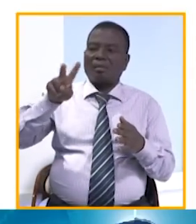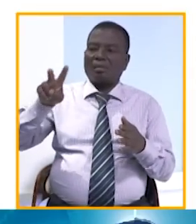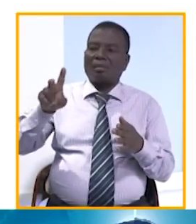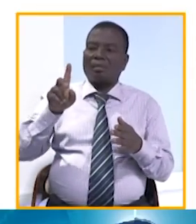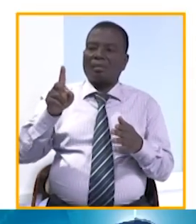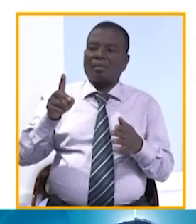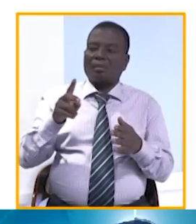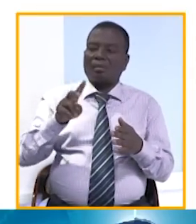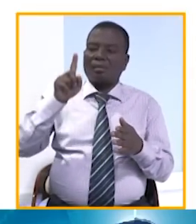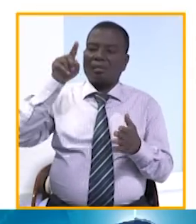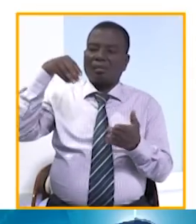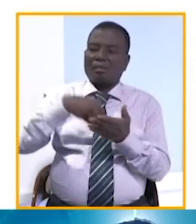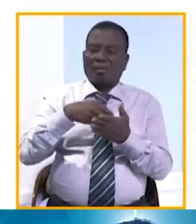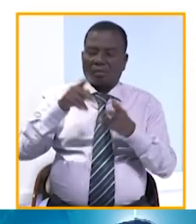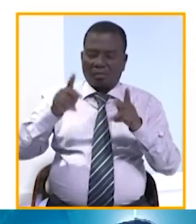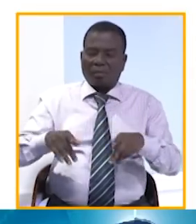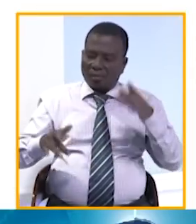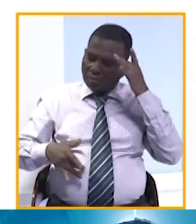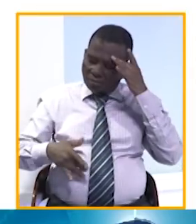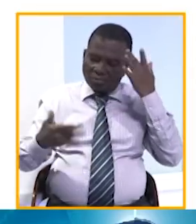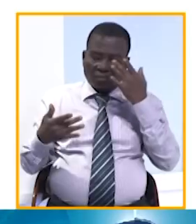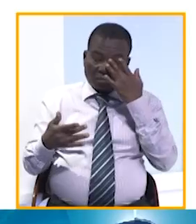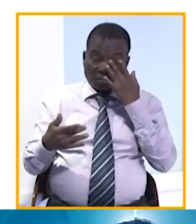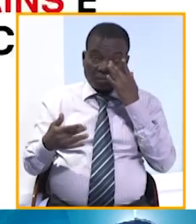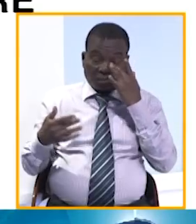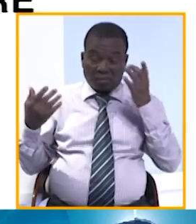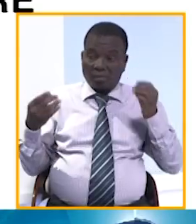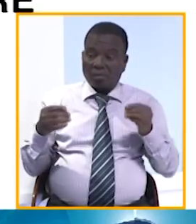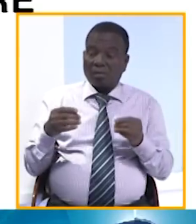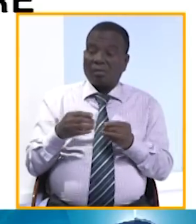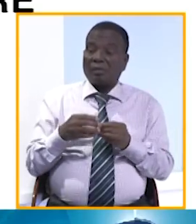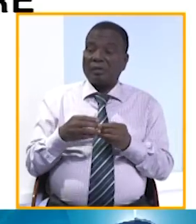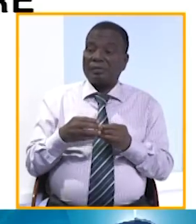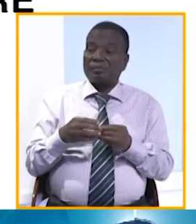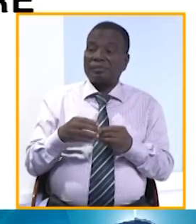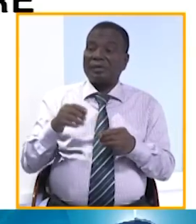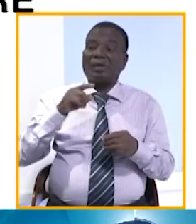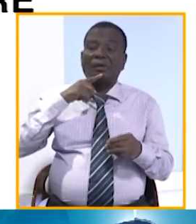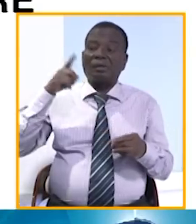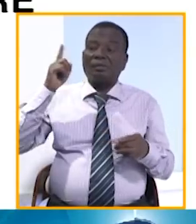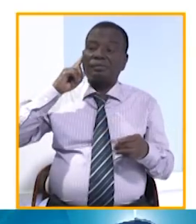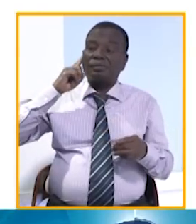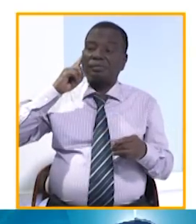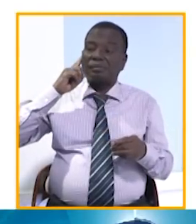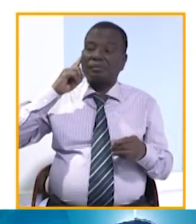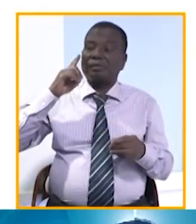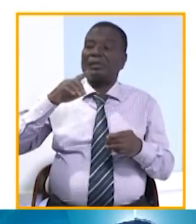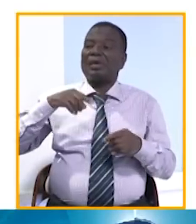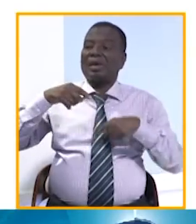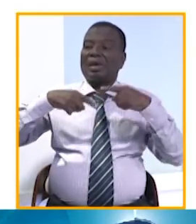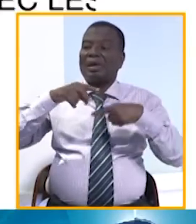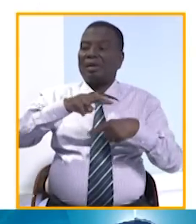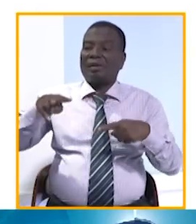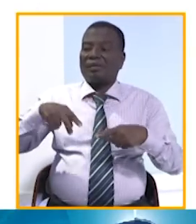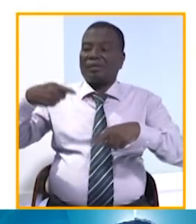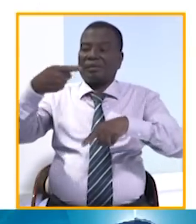de Covid-19 sur 470 échantillons prélevés, soit 0,2% de cas positifs, un guéri et zéro décès. À la date